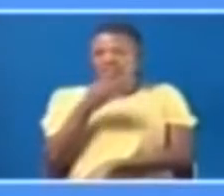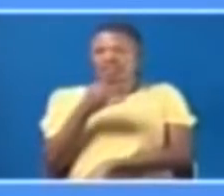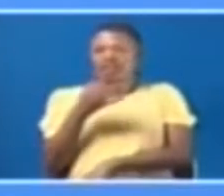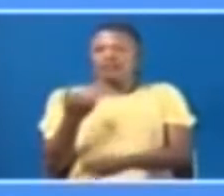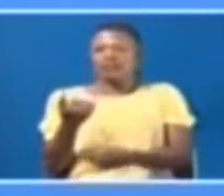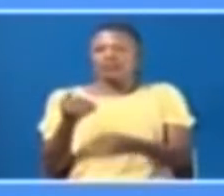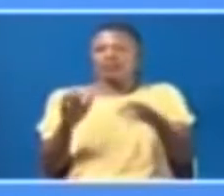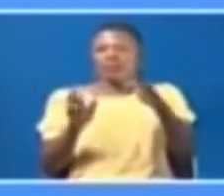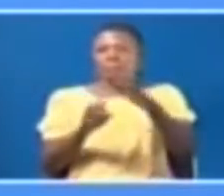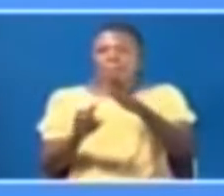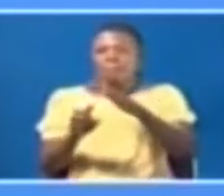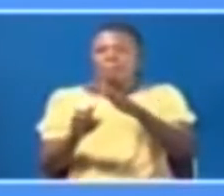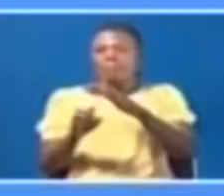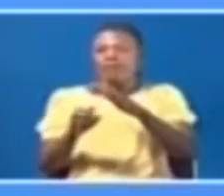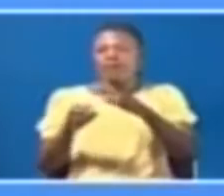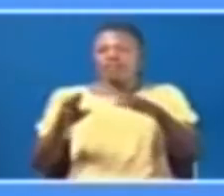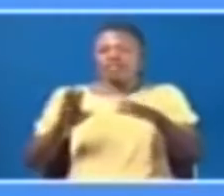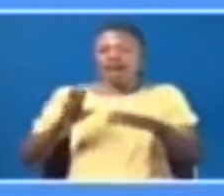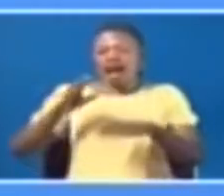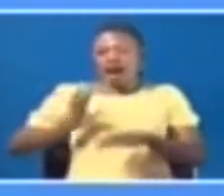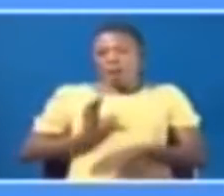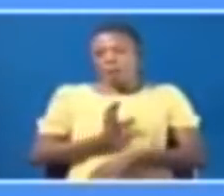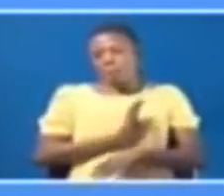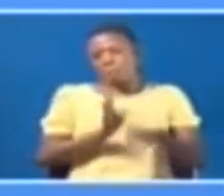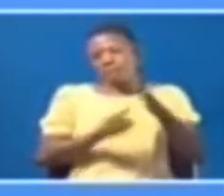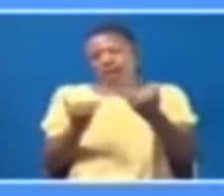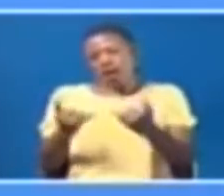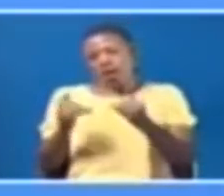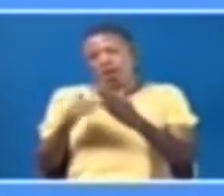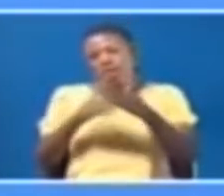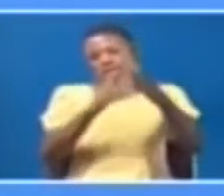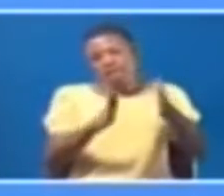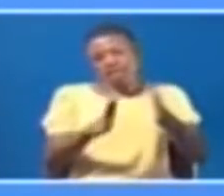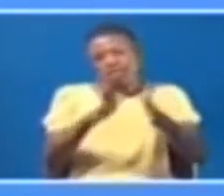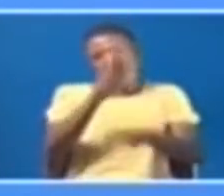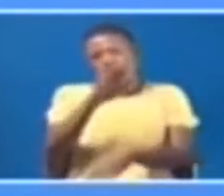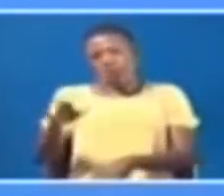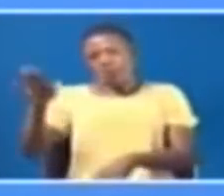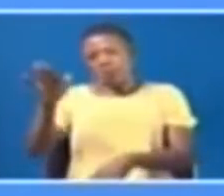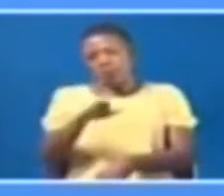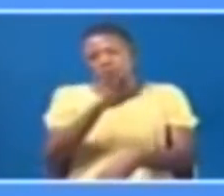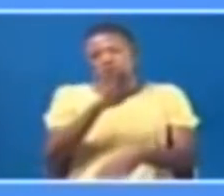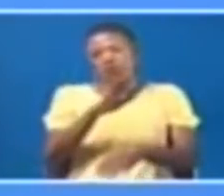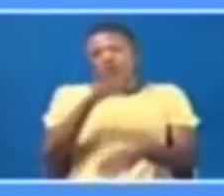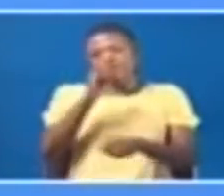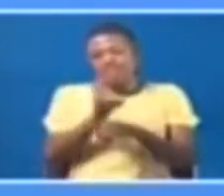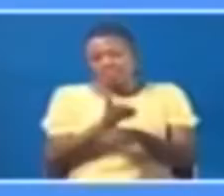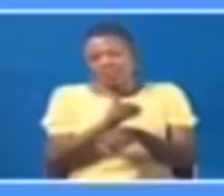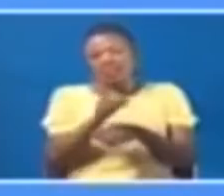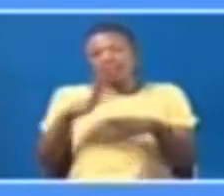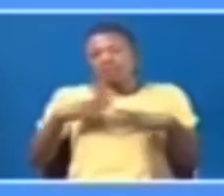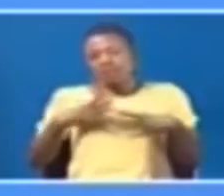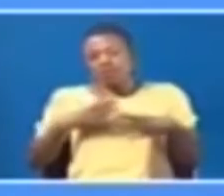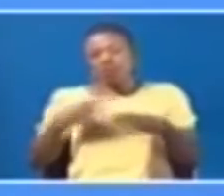Wajumbe katika Bunge la Taifa sasa wanashinikiza uongozi bungeni kuwachukulia hatua za nidhamu wenye viti wa kamati